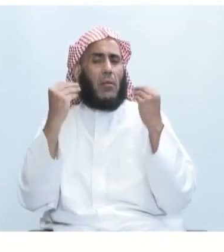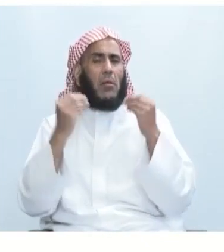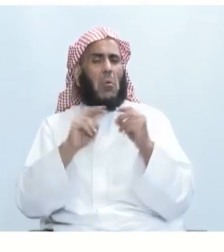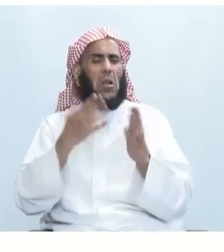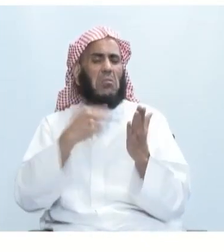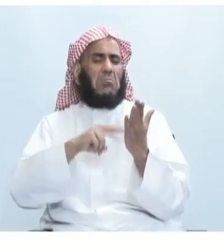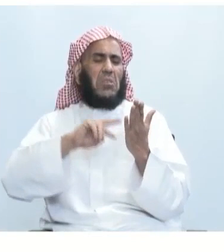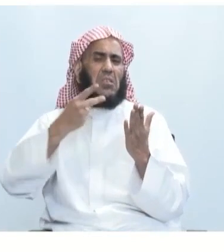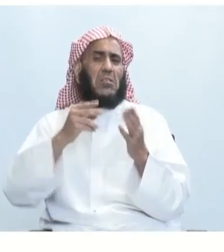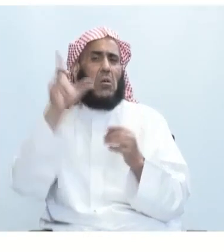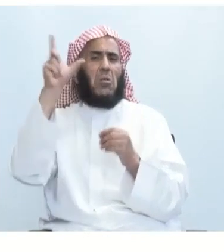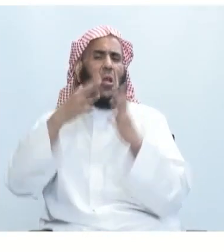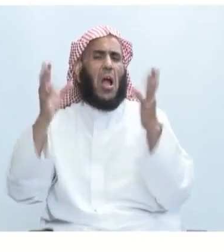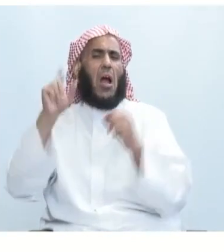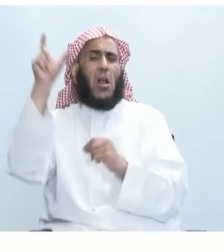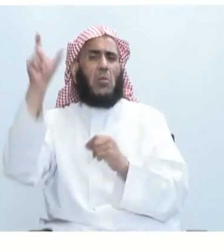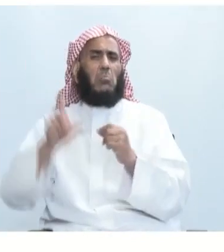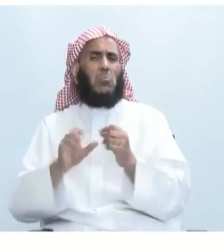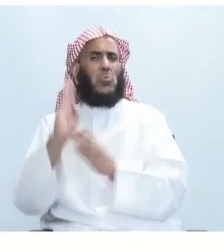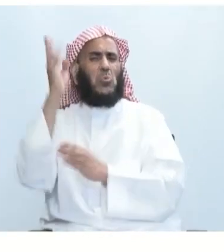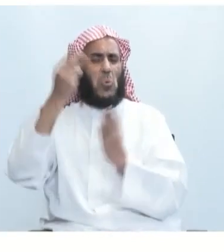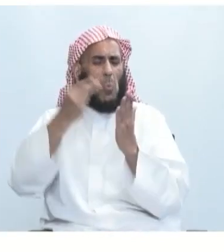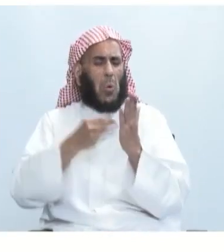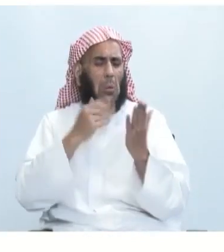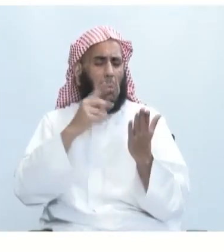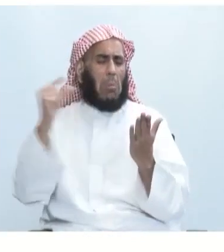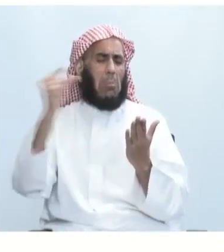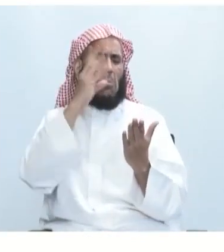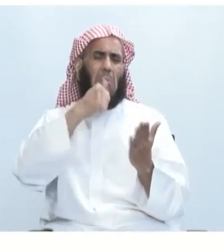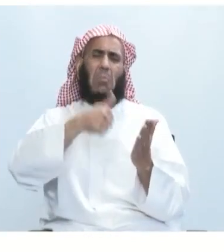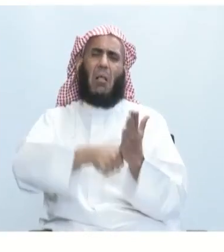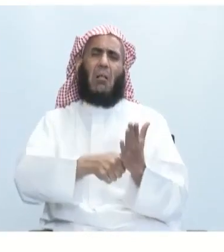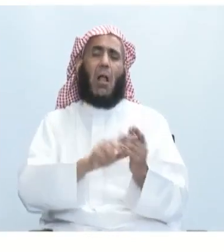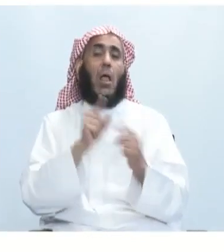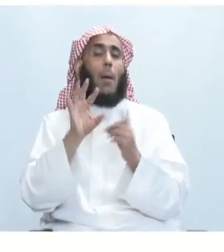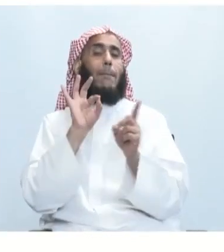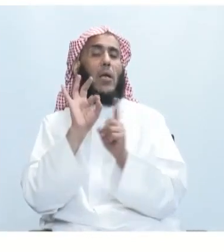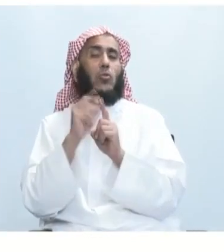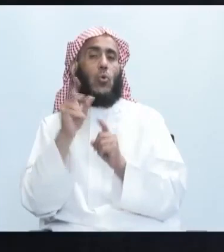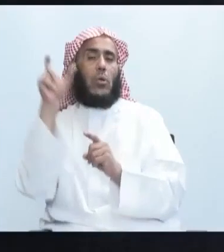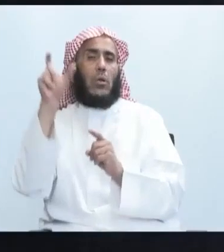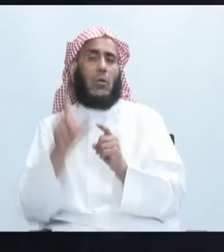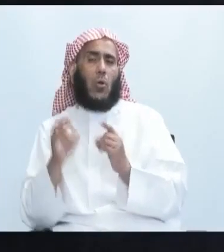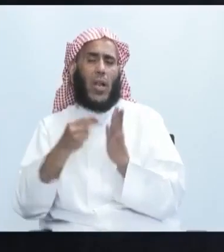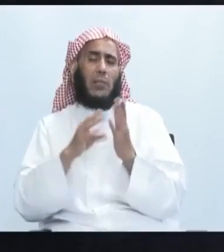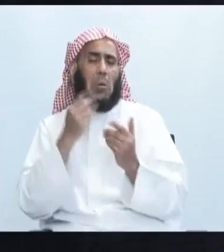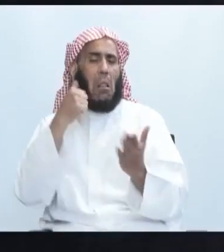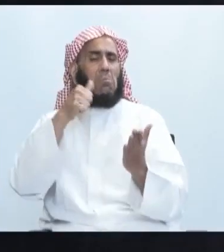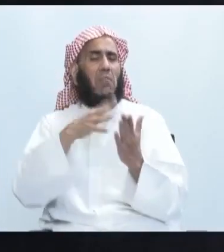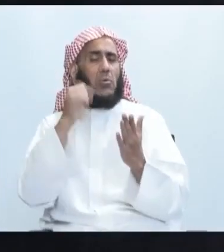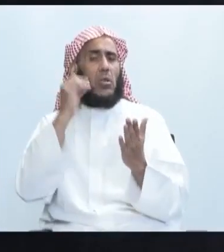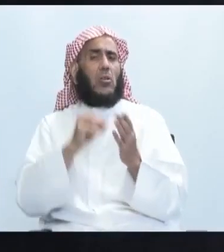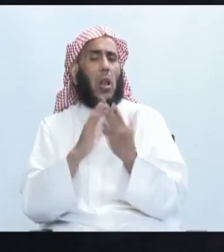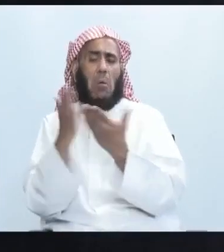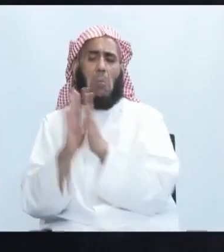قرات نصا في عالم الصواريخ ومصطلحات لا تعرفها وهذا ما يقصده الكاتب بانك لن تفهم شيئا وتحتاج الى